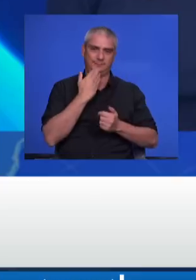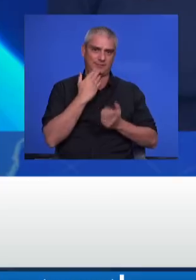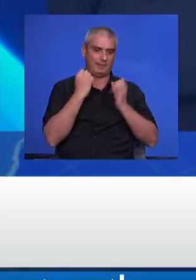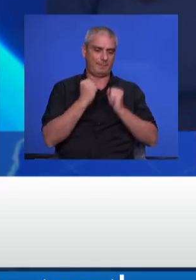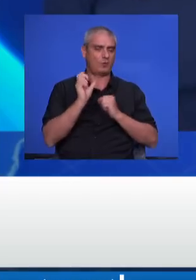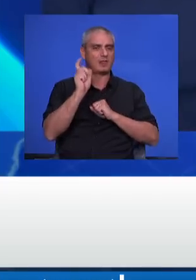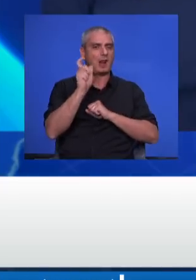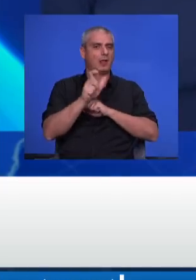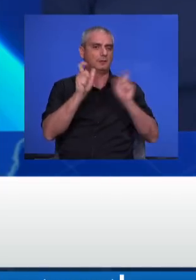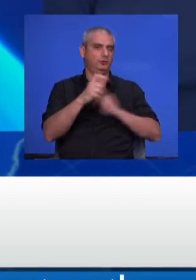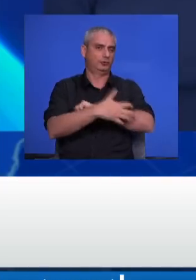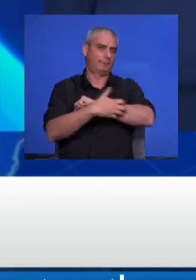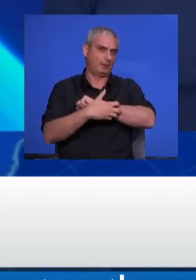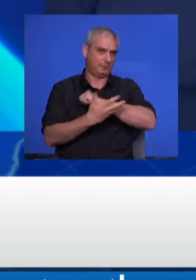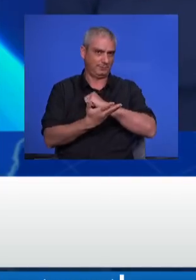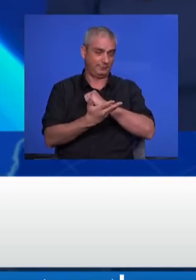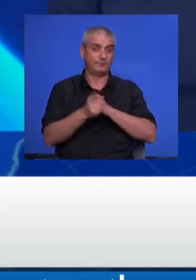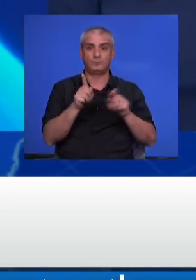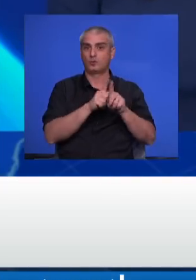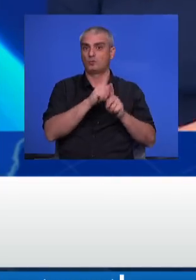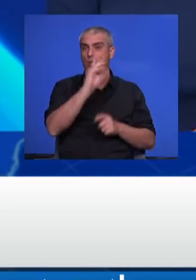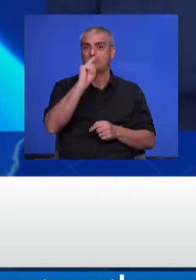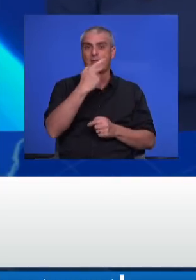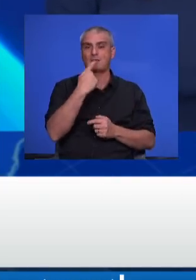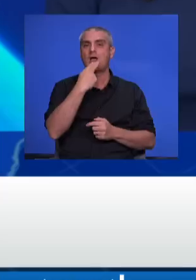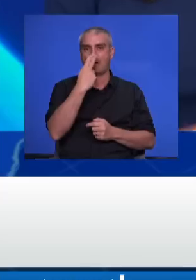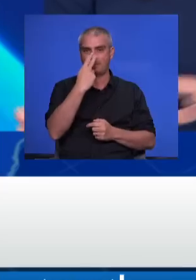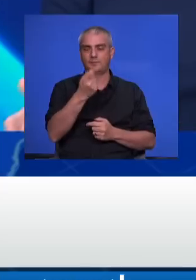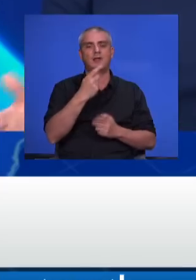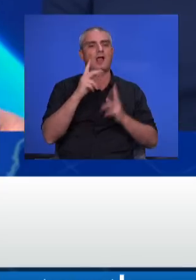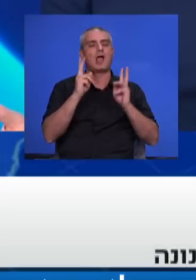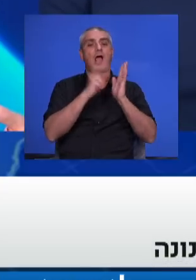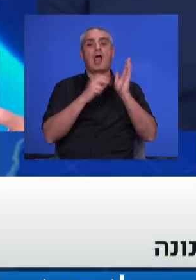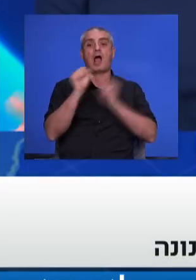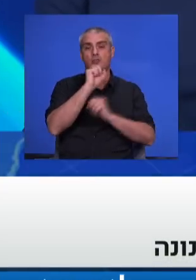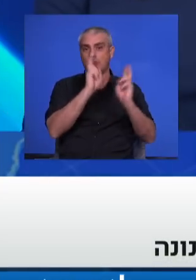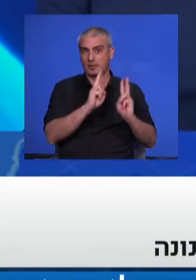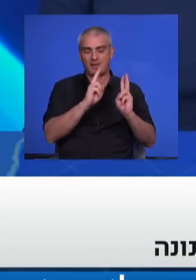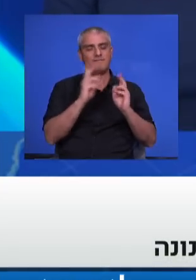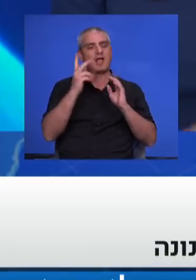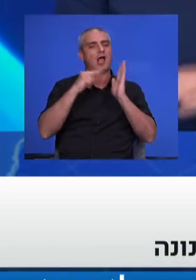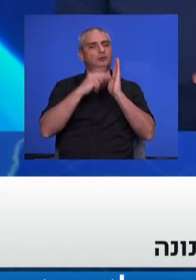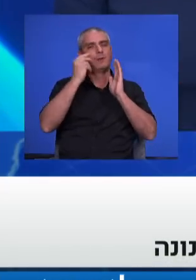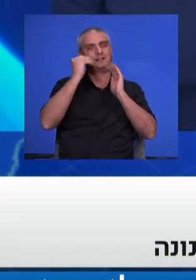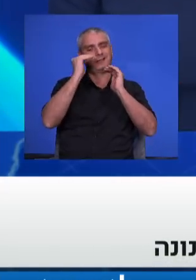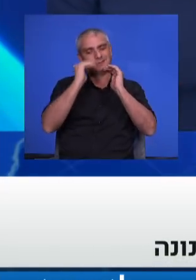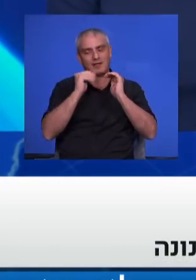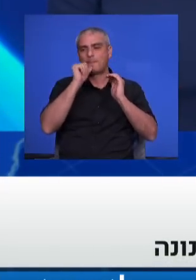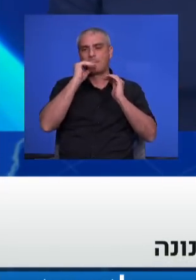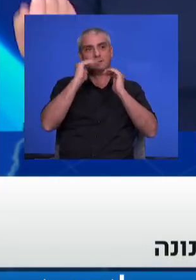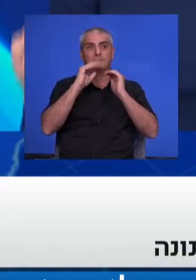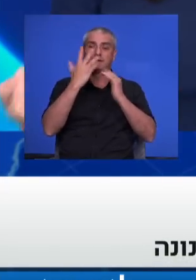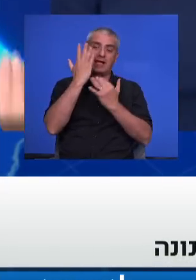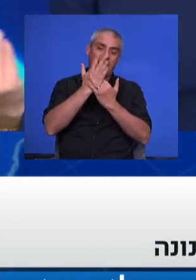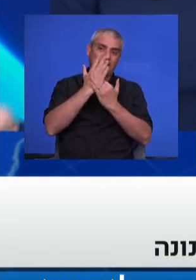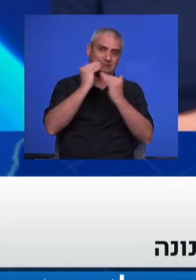השכבות החלשות. אנחנו כן, כמו שדנה אמרה, נראה הקפאה של הארנונה, מיתון של ההתייקרות בחשמל ובמים, בערך